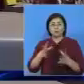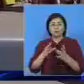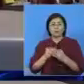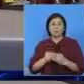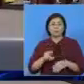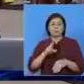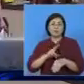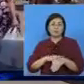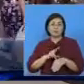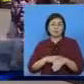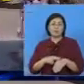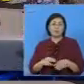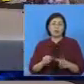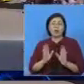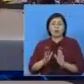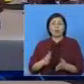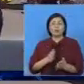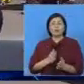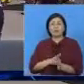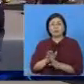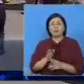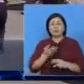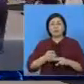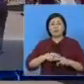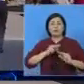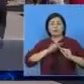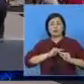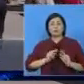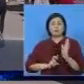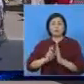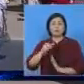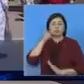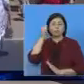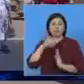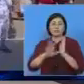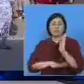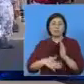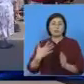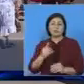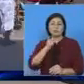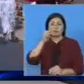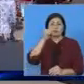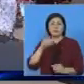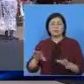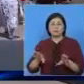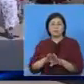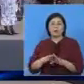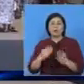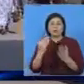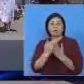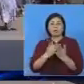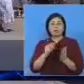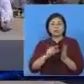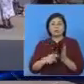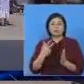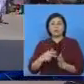прочими инспекторами, также буду выполнять соответствующую работу. С начала года за последние 5 месяцев, согласно статье 73